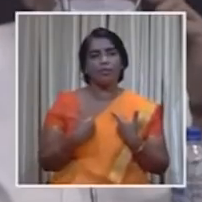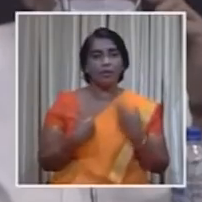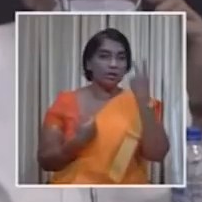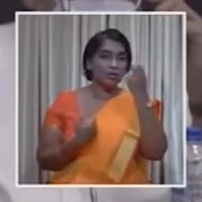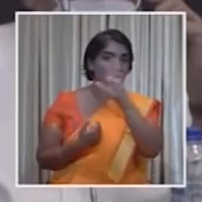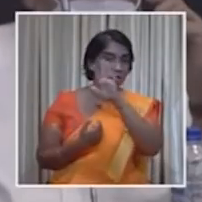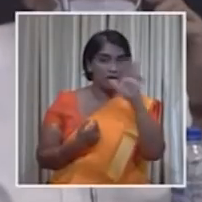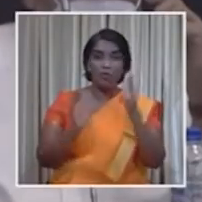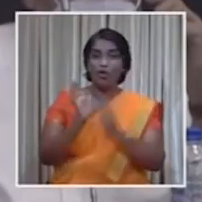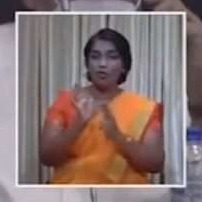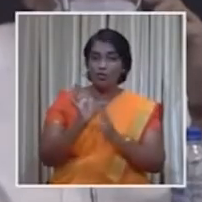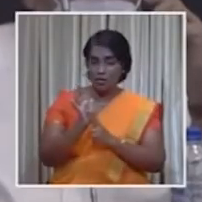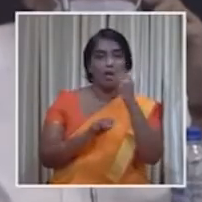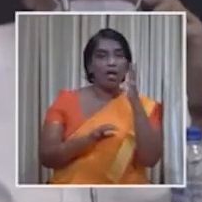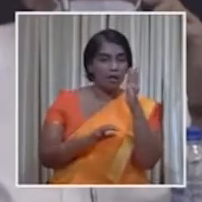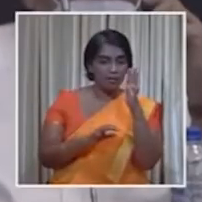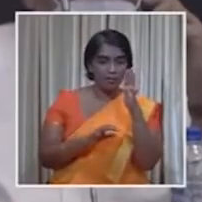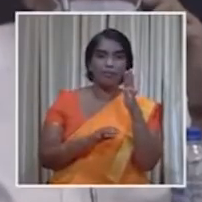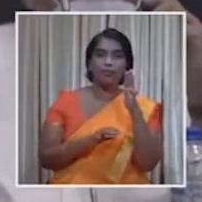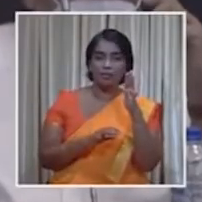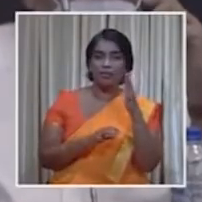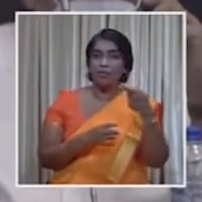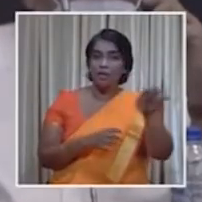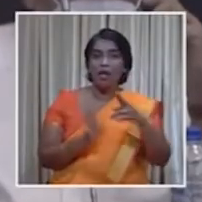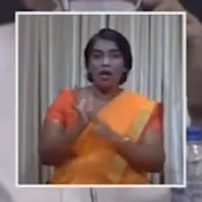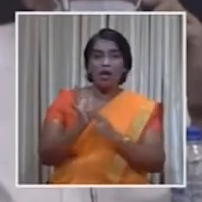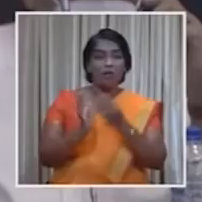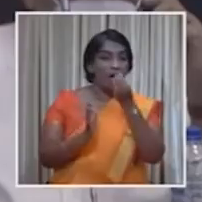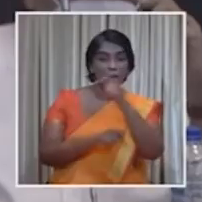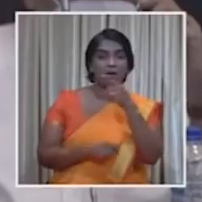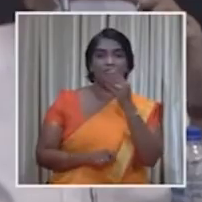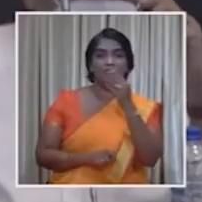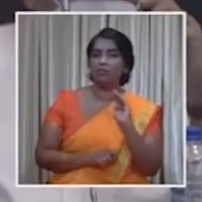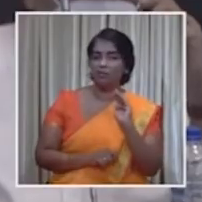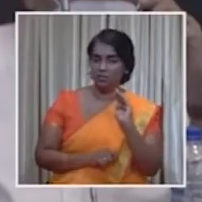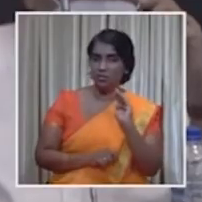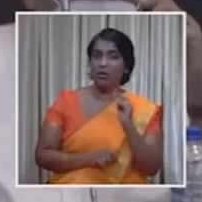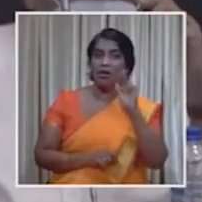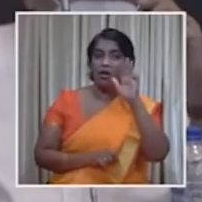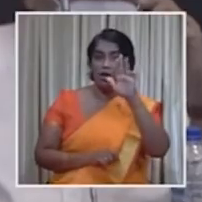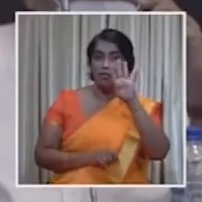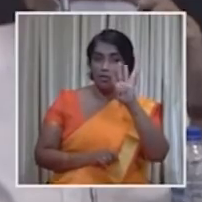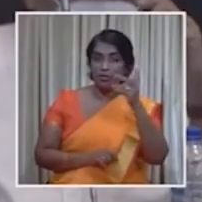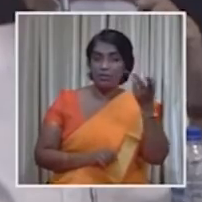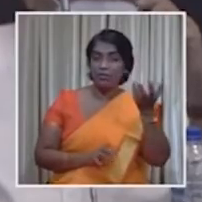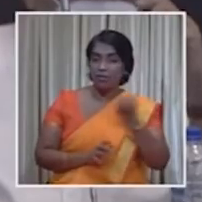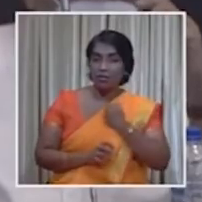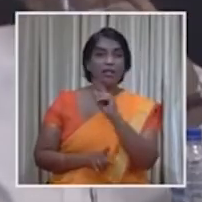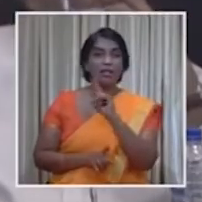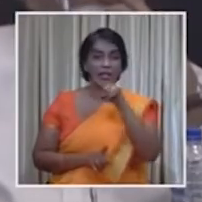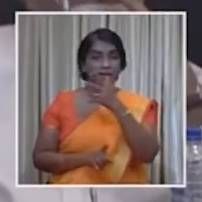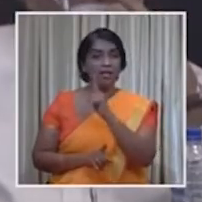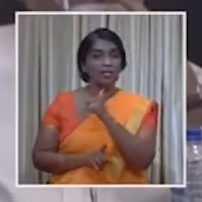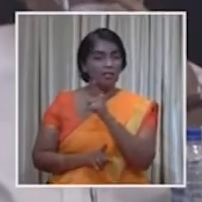2019 නොවැම්බර් වල රුපියල් 90ට ගත්ත නාඩු කිලෝ අද ගන්න 140ක් ගෙවලා 94 ගත්ත සම්බ කිලෝ එක ගන්න